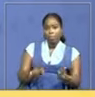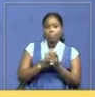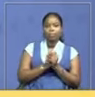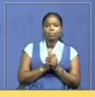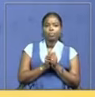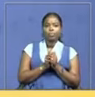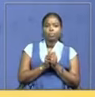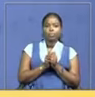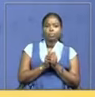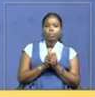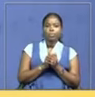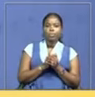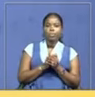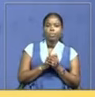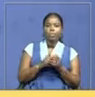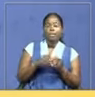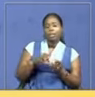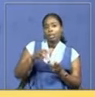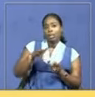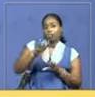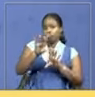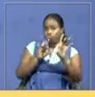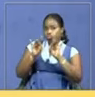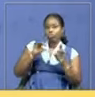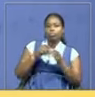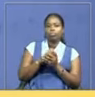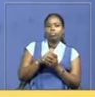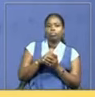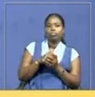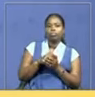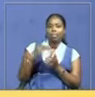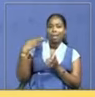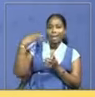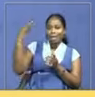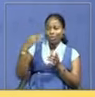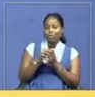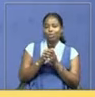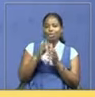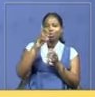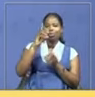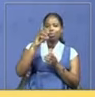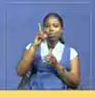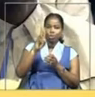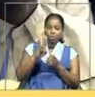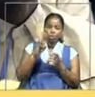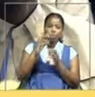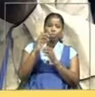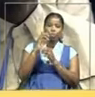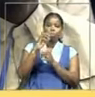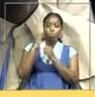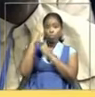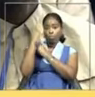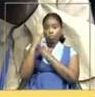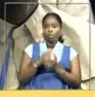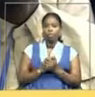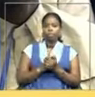duquel les élus restent les dépositaires L vitime du pouvoir étatique je suis